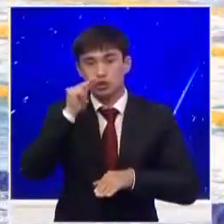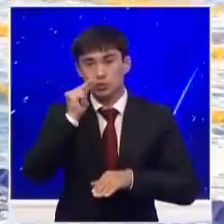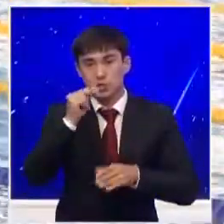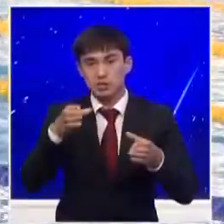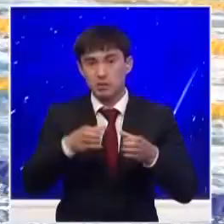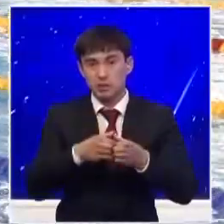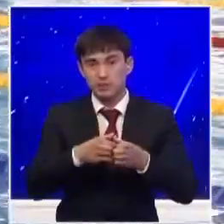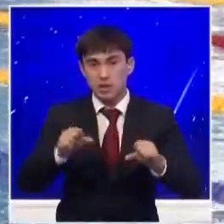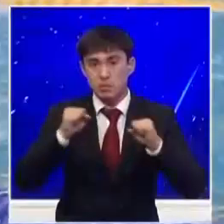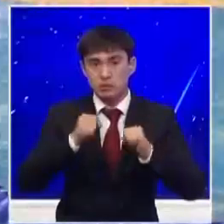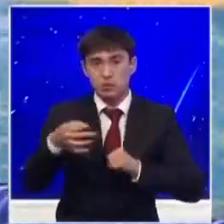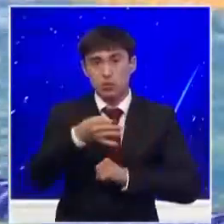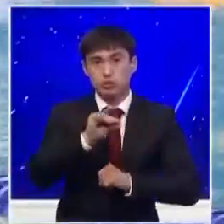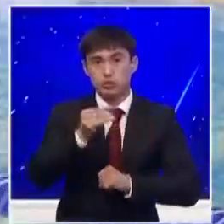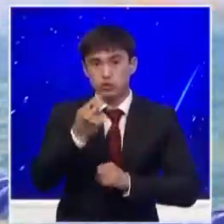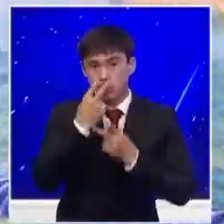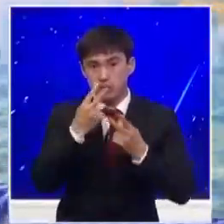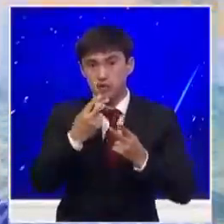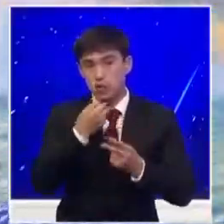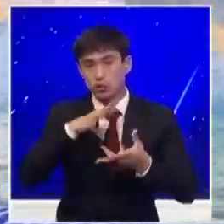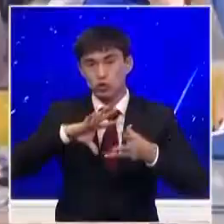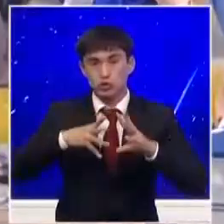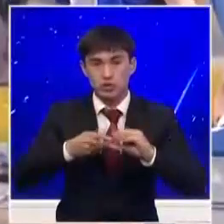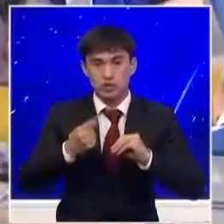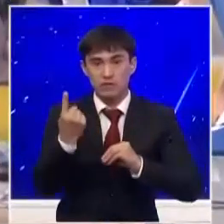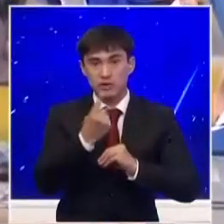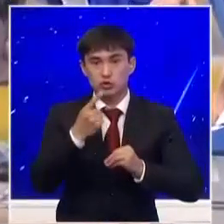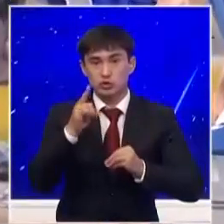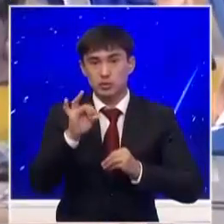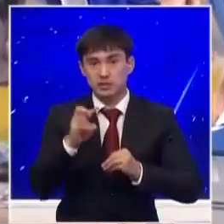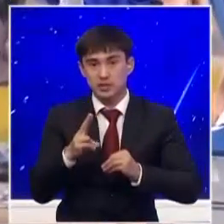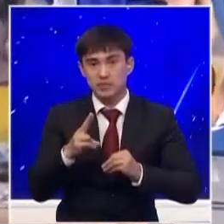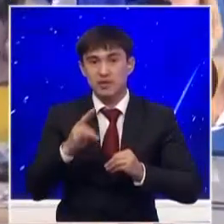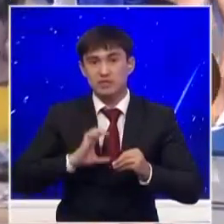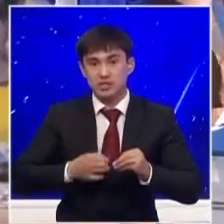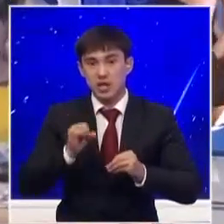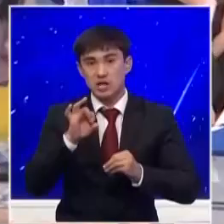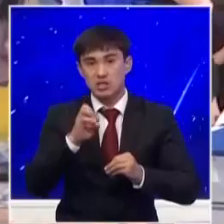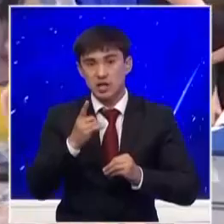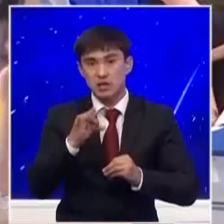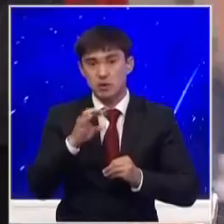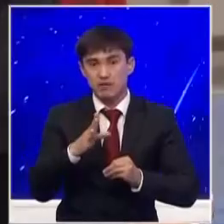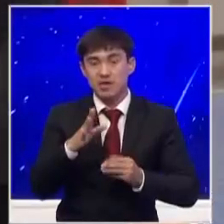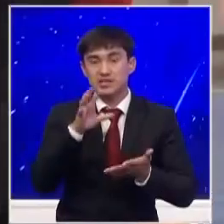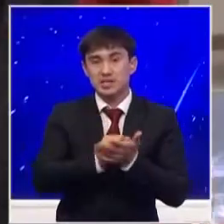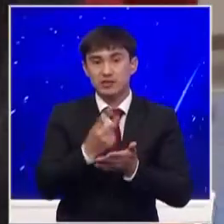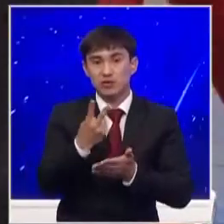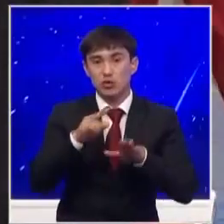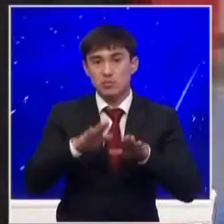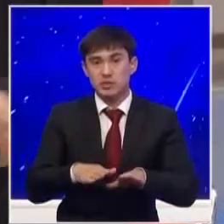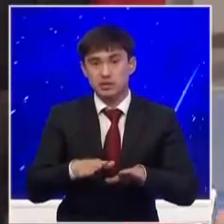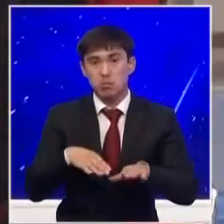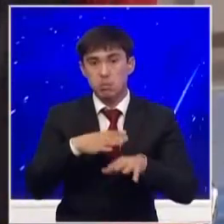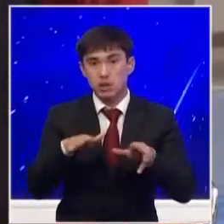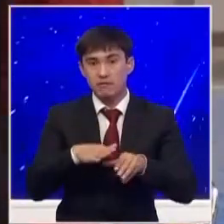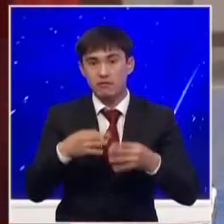шымкентская команда. Спортсмены области ЖТСУ показали хорошие результаты в одиночном разряде. В частности, Аяжан Айна Бекова заняла второе место